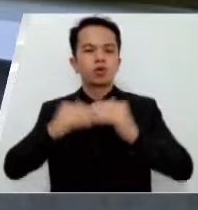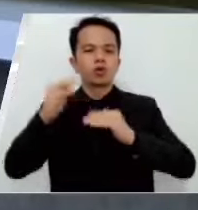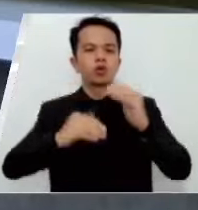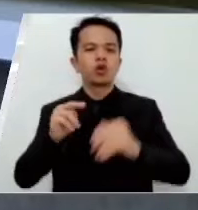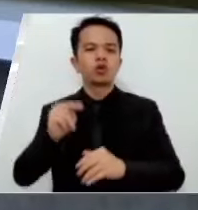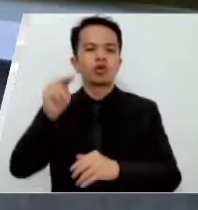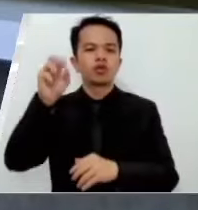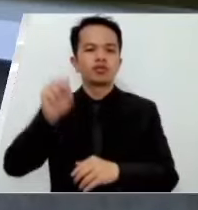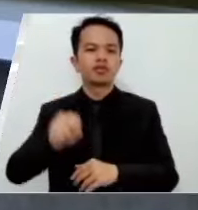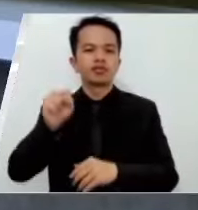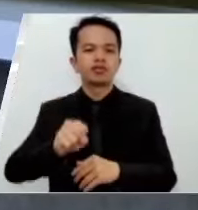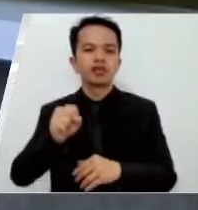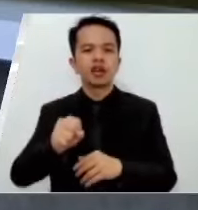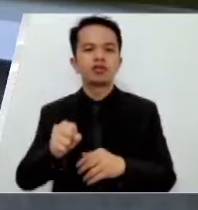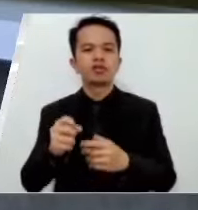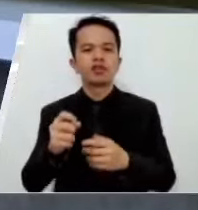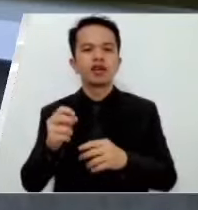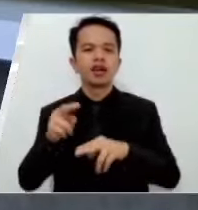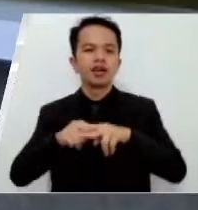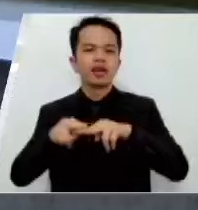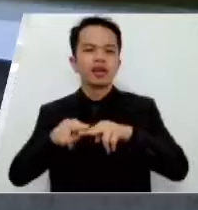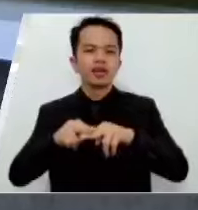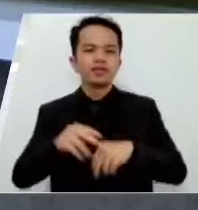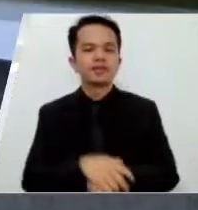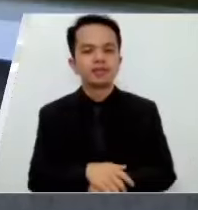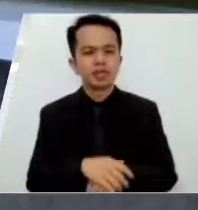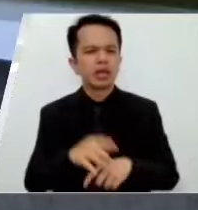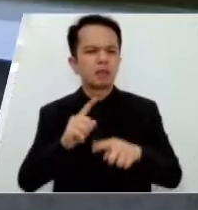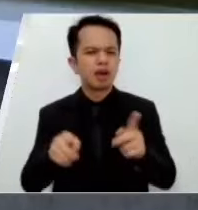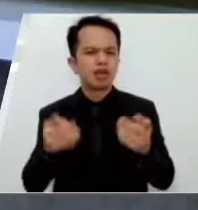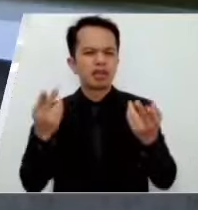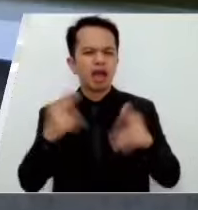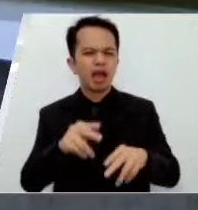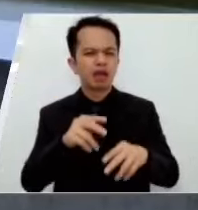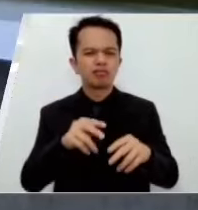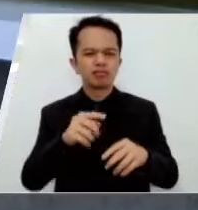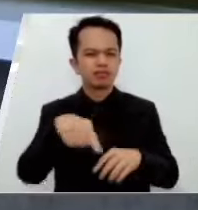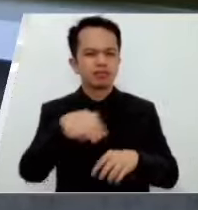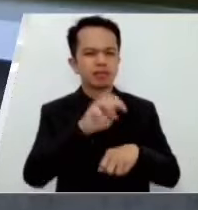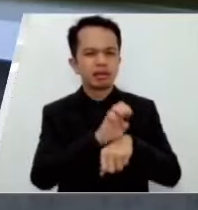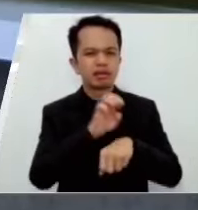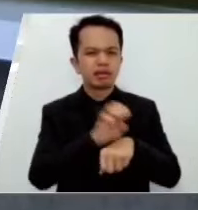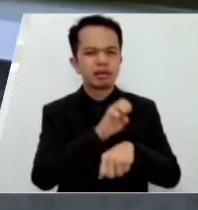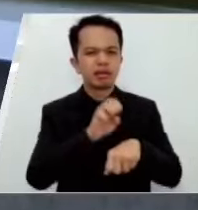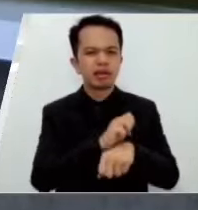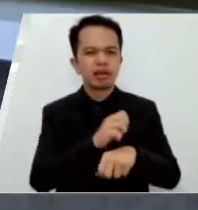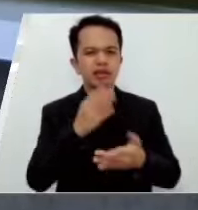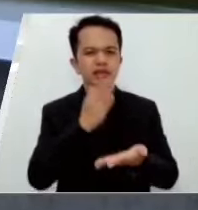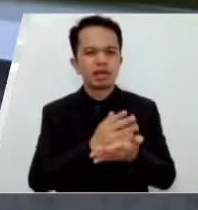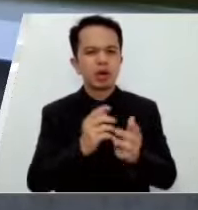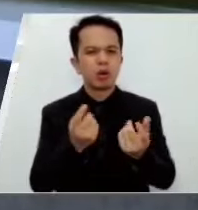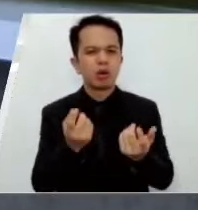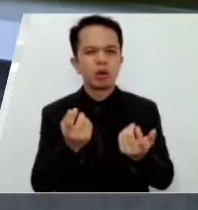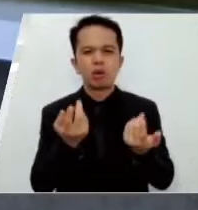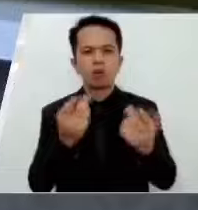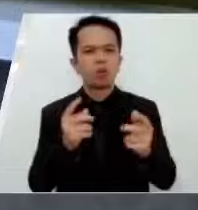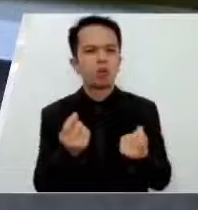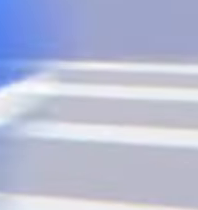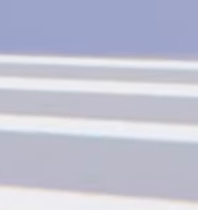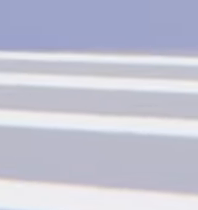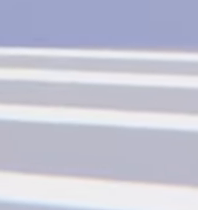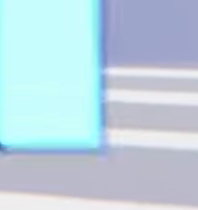Commuter Railway. Pero ano nang mangyayari sa mga empleyadong apektado ng tigil operasyon? Saksi si Rafi